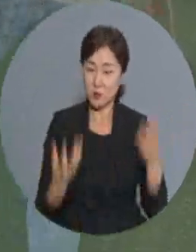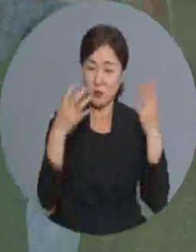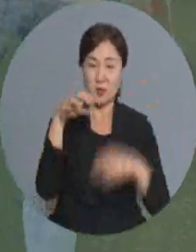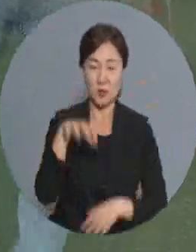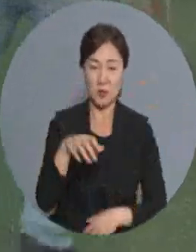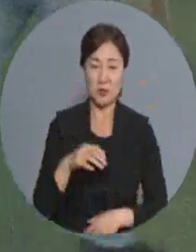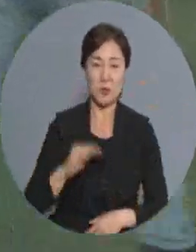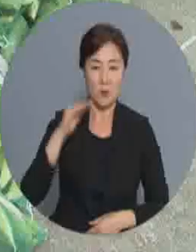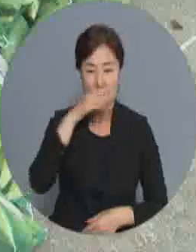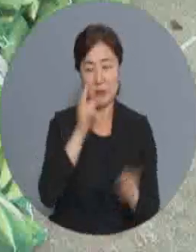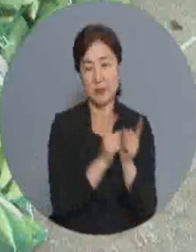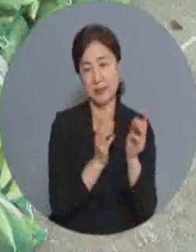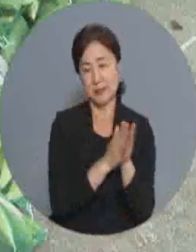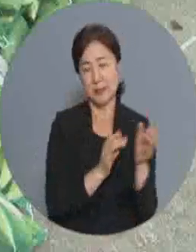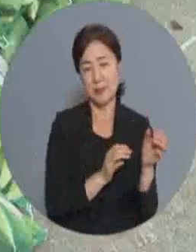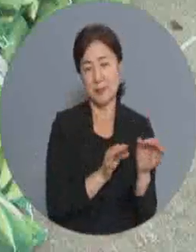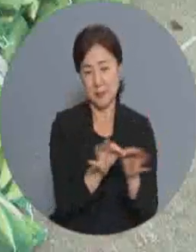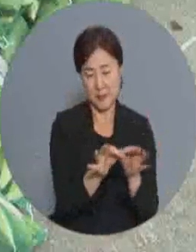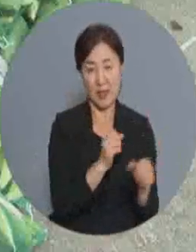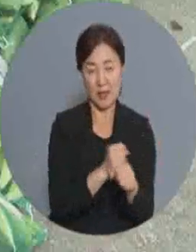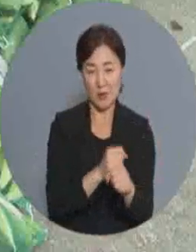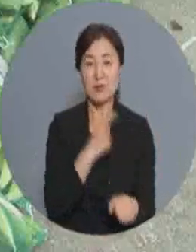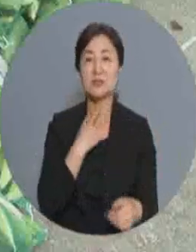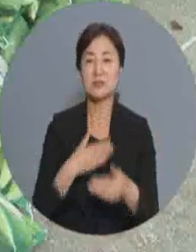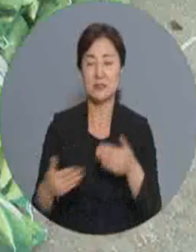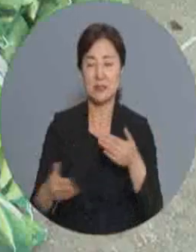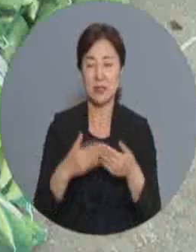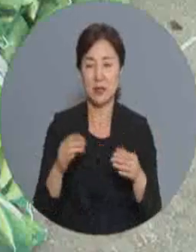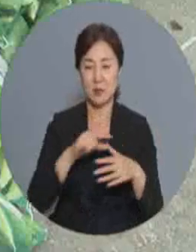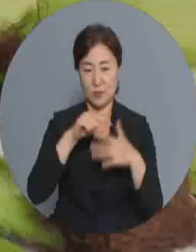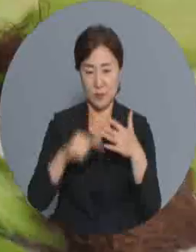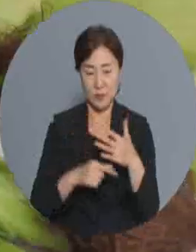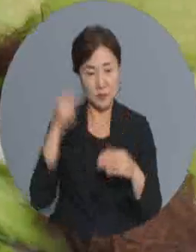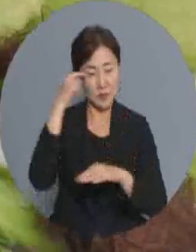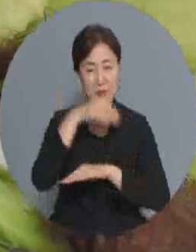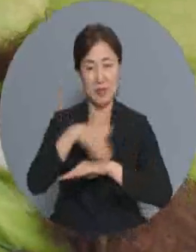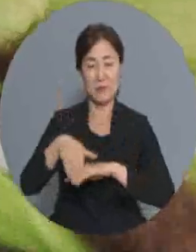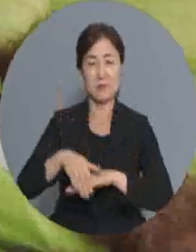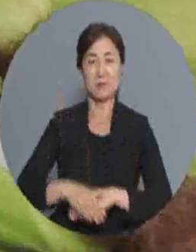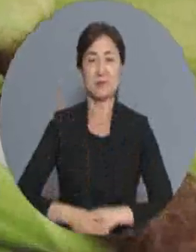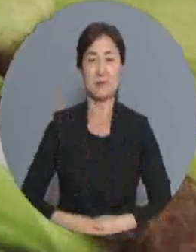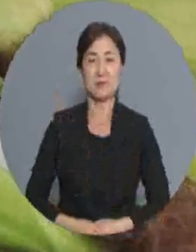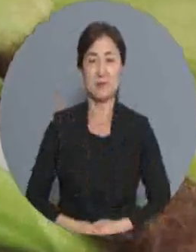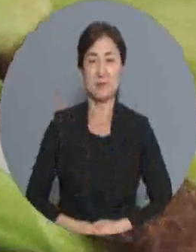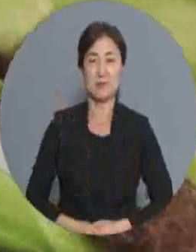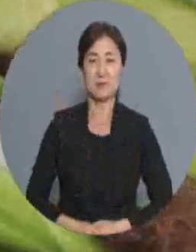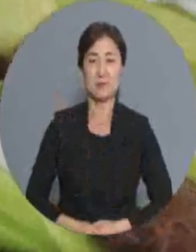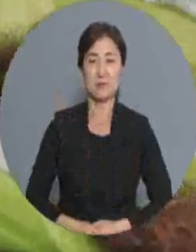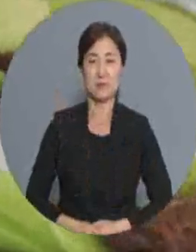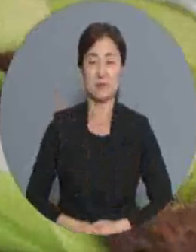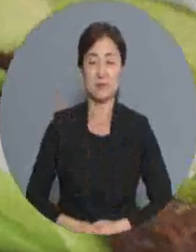옥수수 직거래 장터와 다양한 체험 행사도 펼쳐질 예정입니다. MBC 뉴스 최황지입니다.